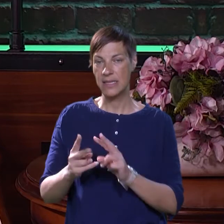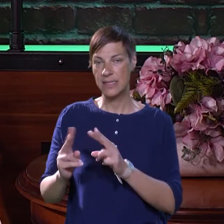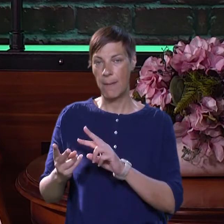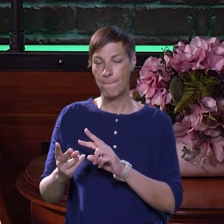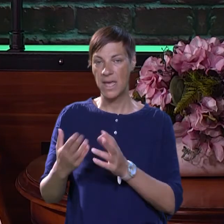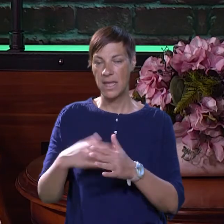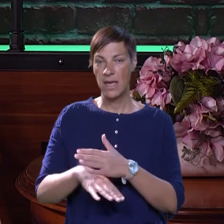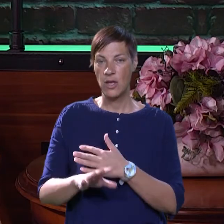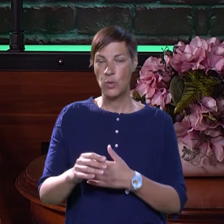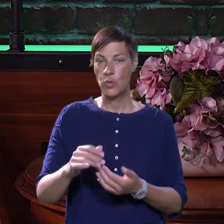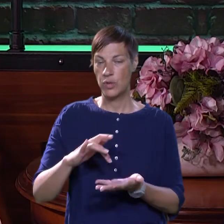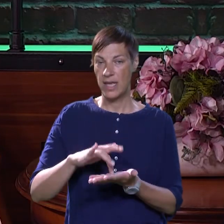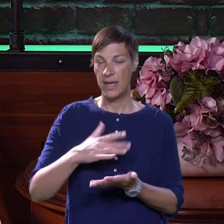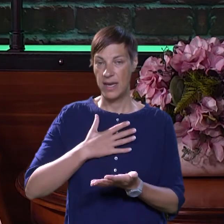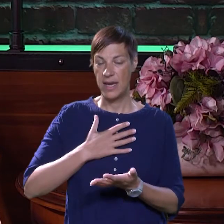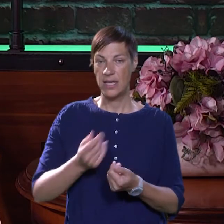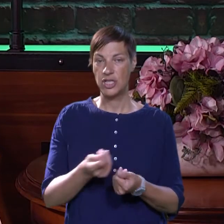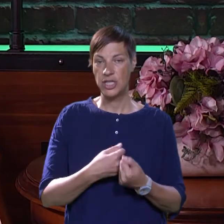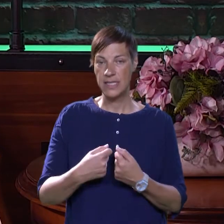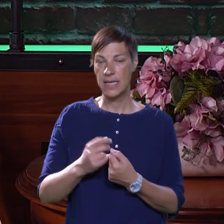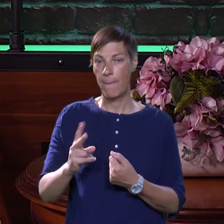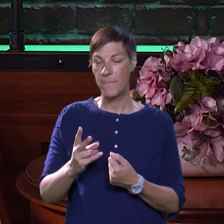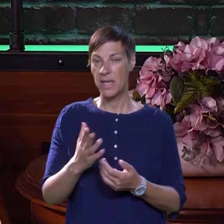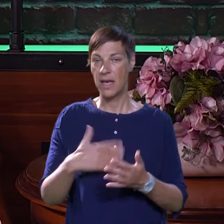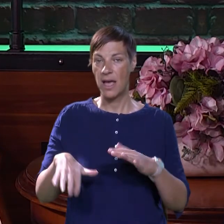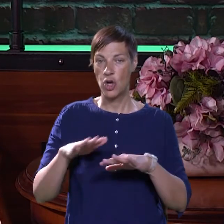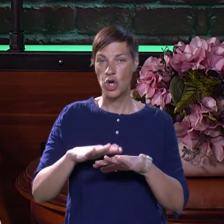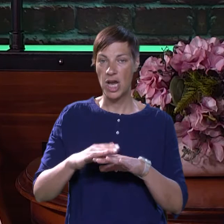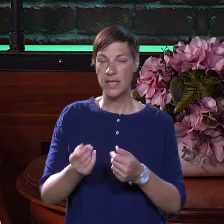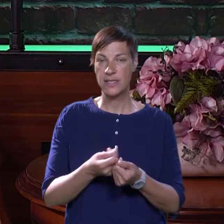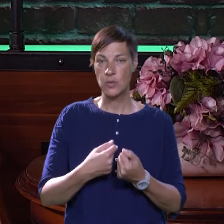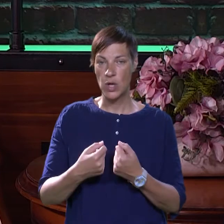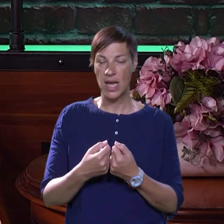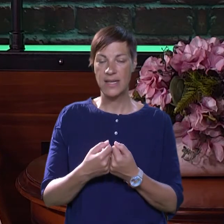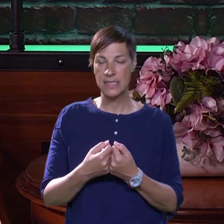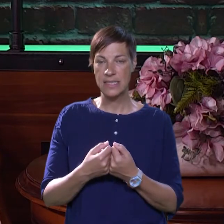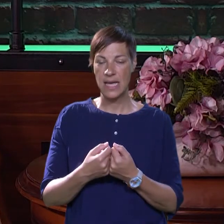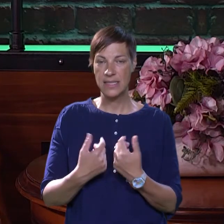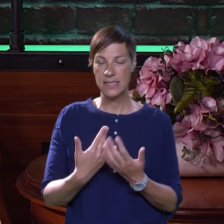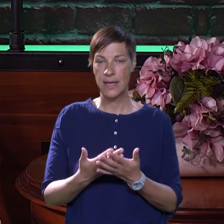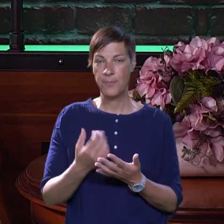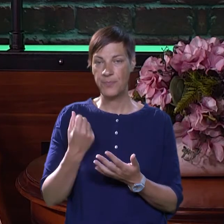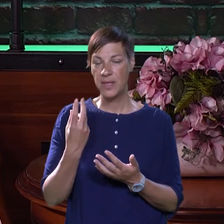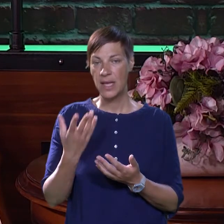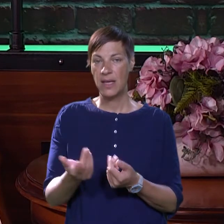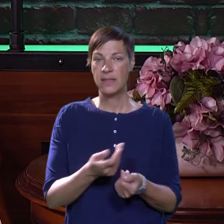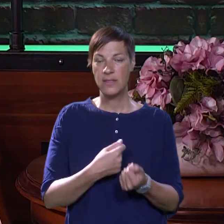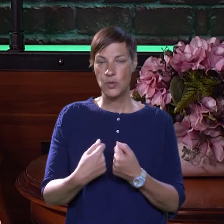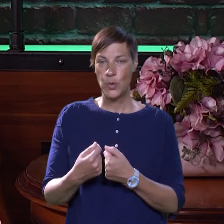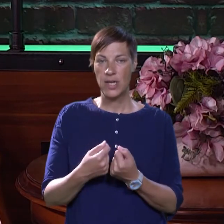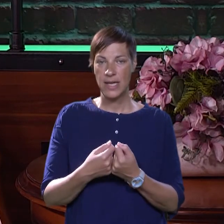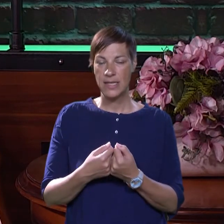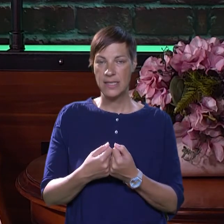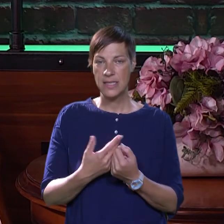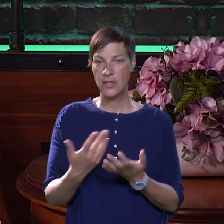mijenjaju unutar lokalne zajednice, pa mijenjaju se kako rastu organizacije. Dakle, kad su